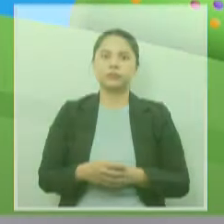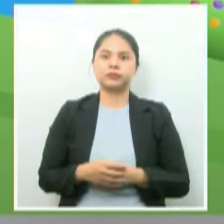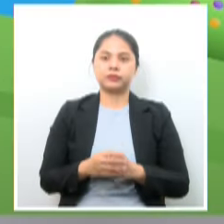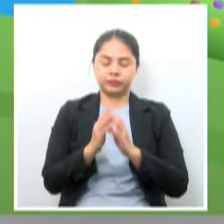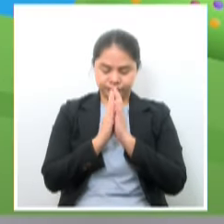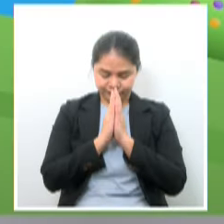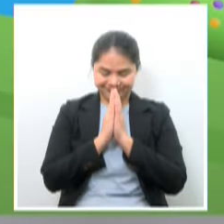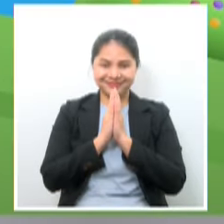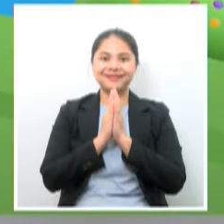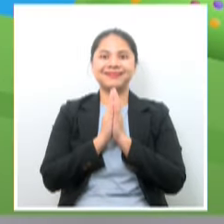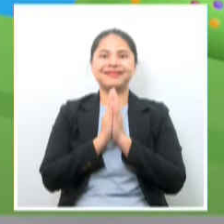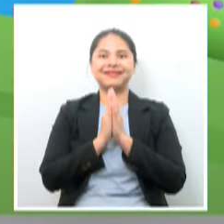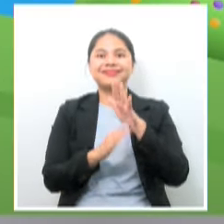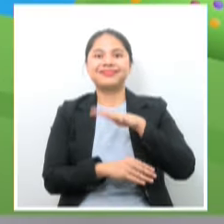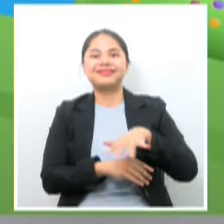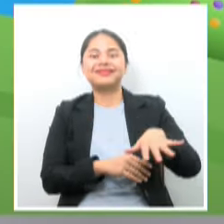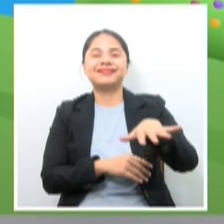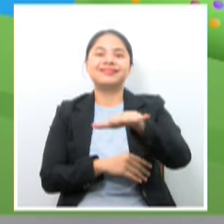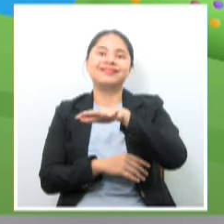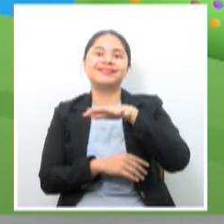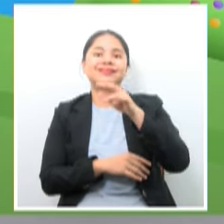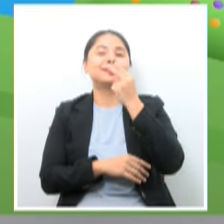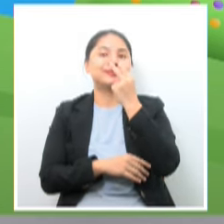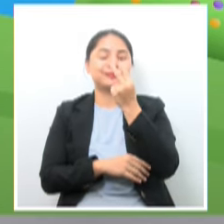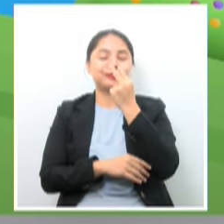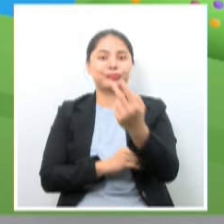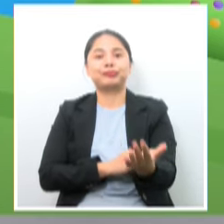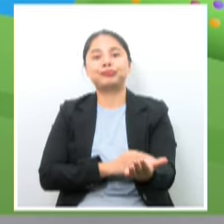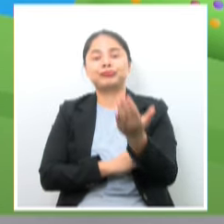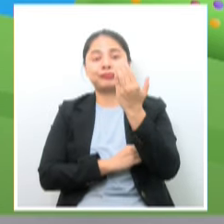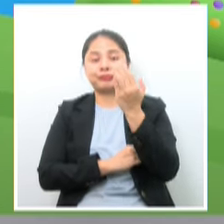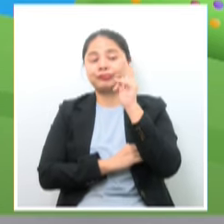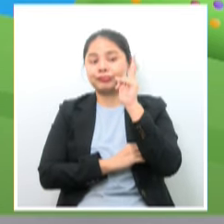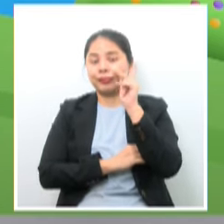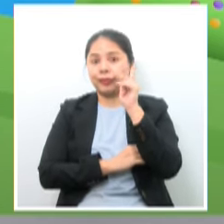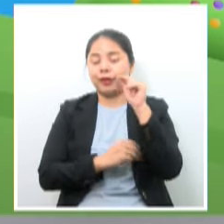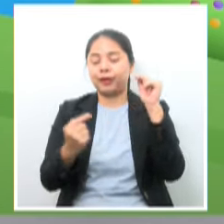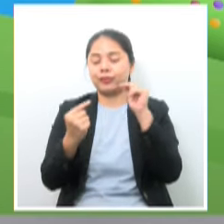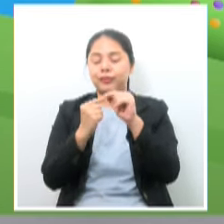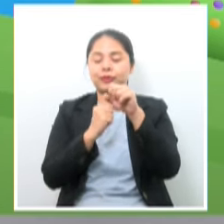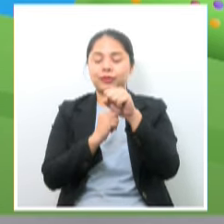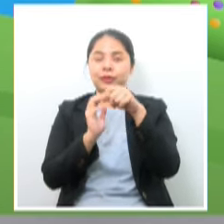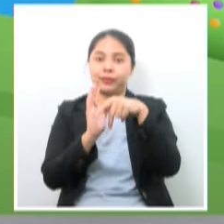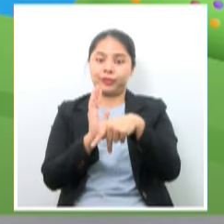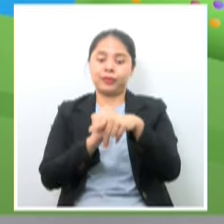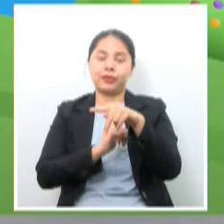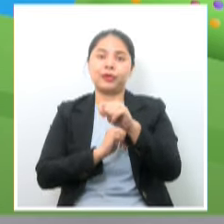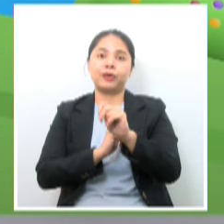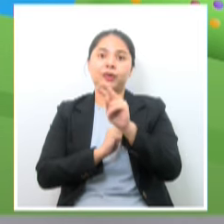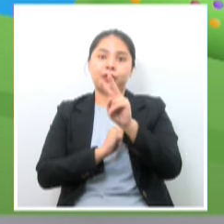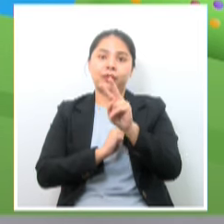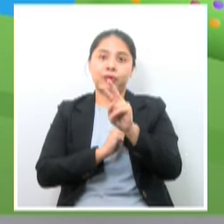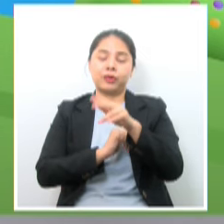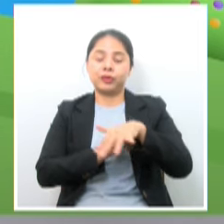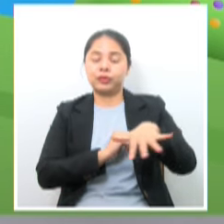สวัสดีครับท่านผู้รับชมรายการพระอัจฉาข่าวสพฐ.ที่เคารพรักทุกท่านนะครับทั้งท่านผู้บริหาร